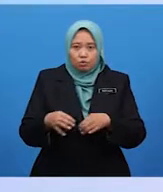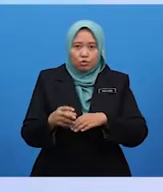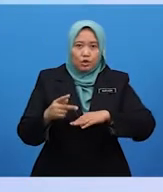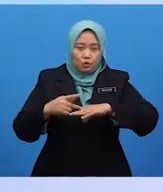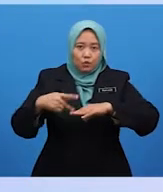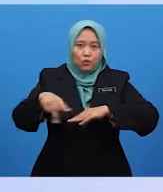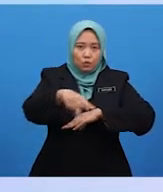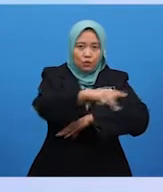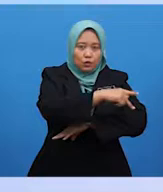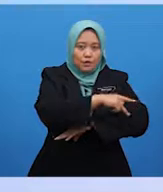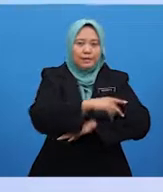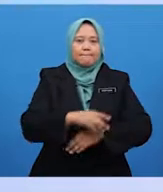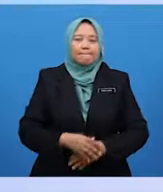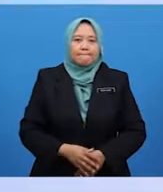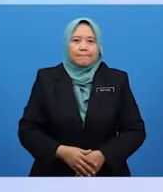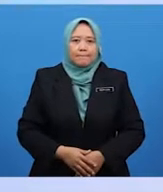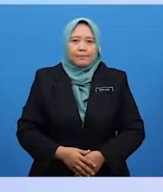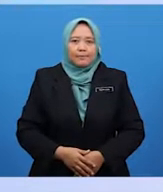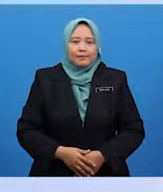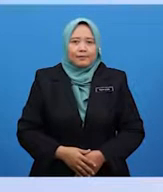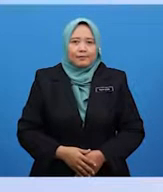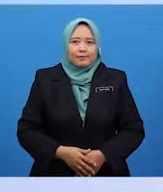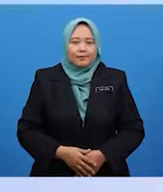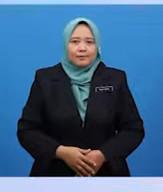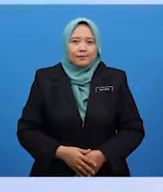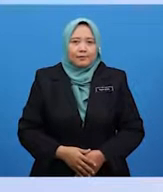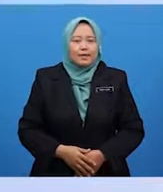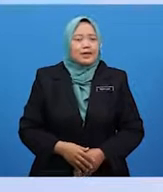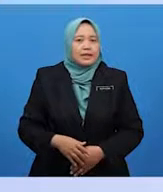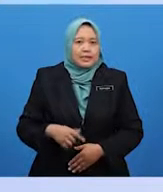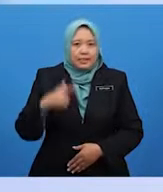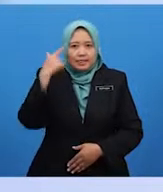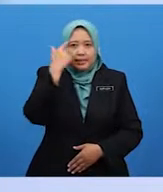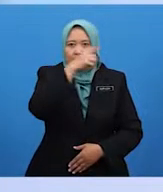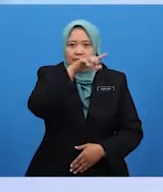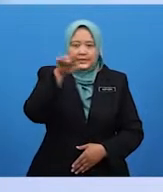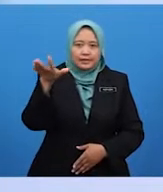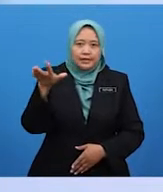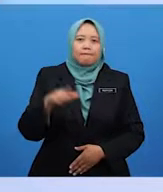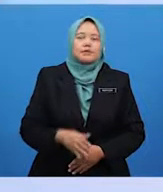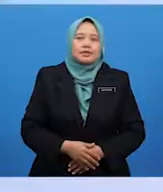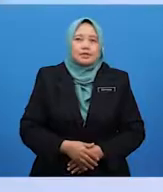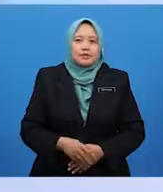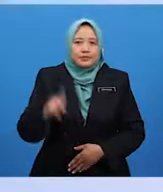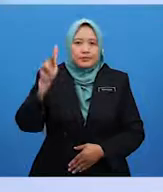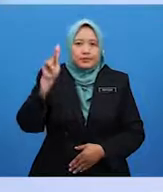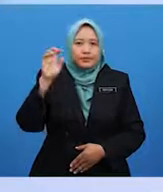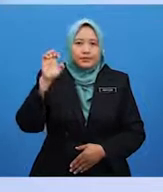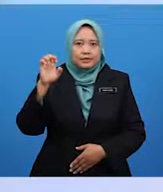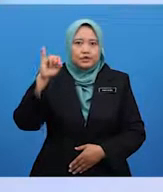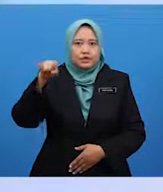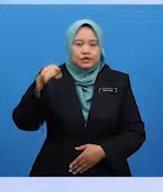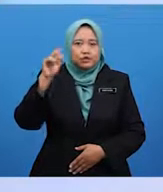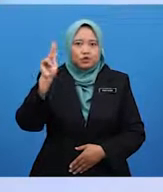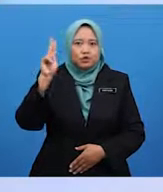pancutan air. Manakala landscape kejur ataupun hardscape pula merupakan salah satu elemen landscape